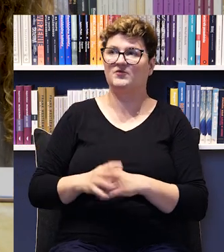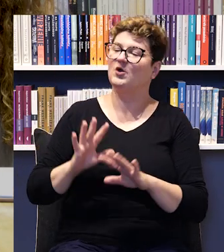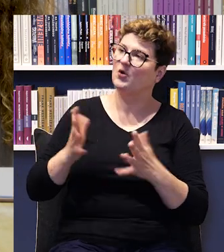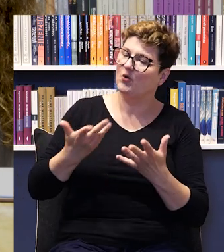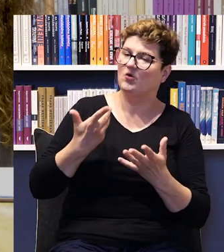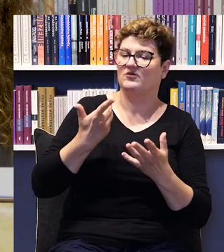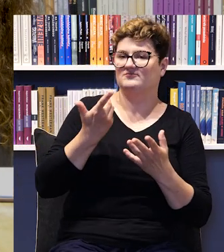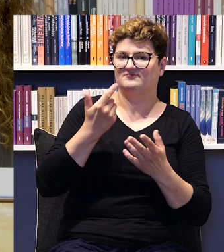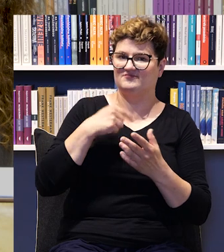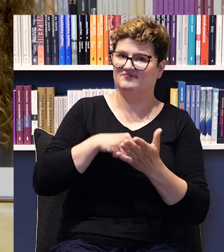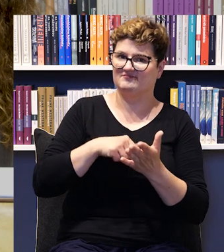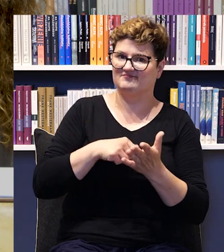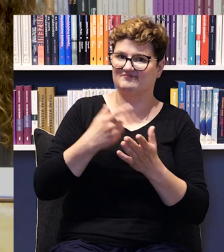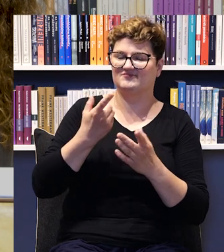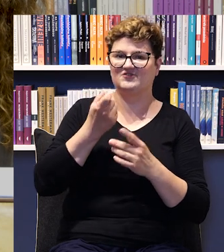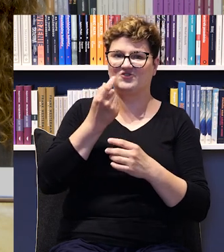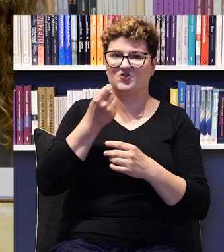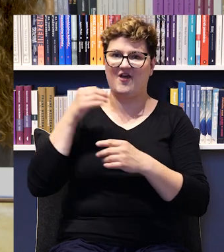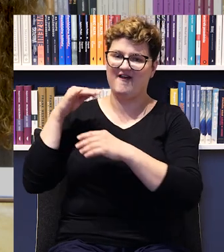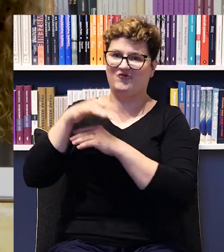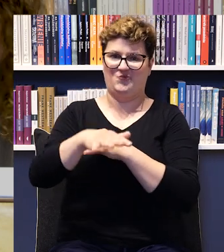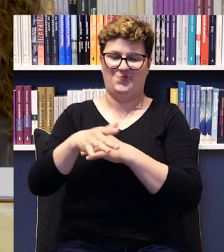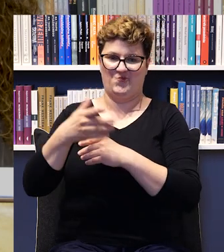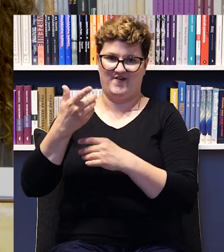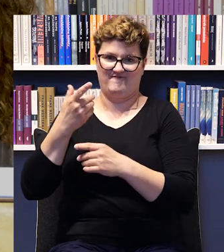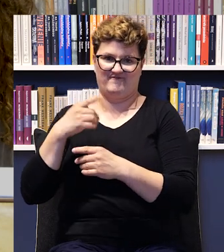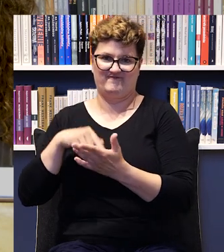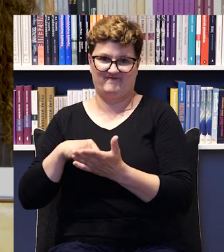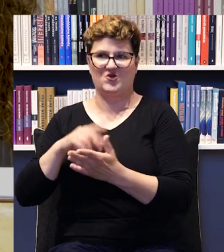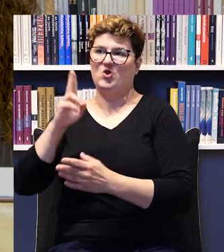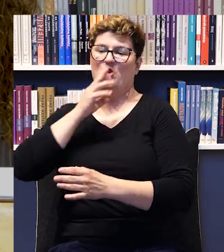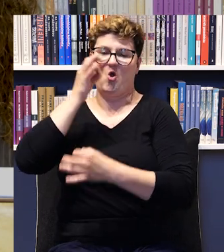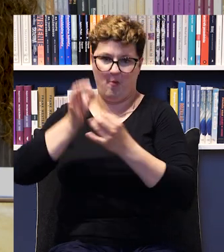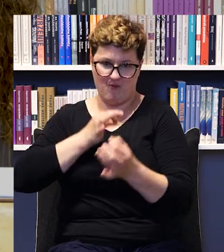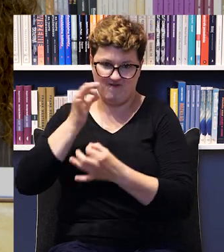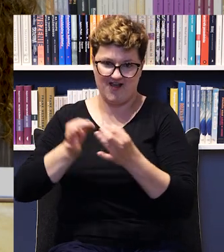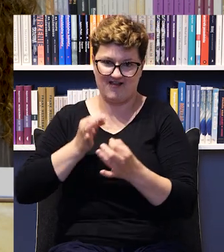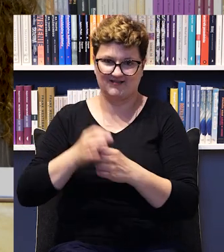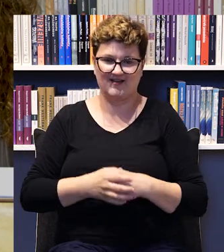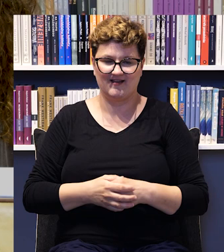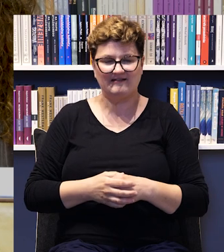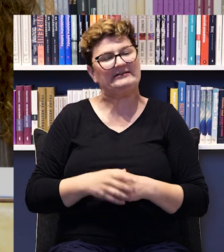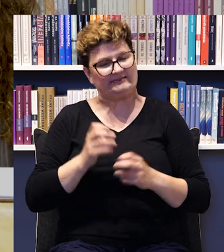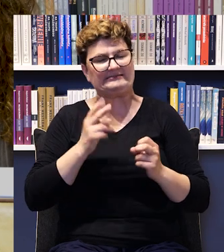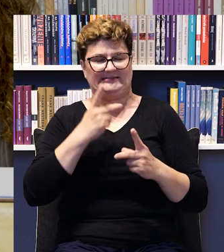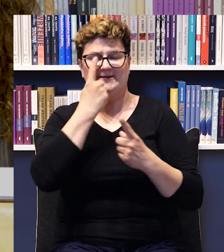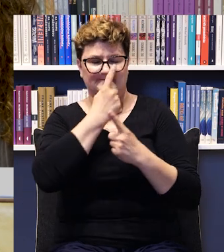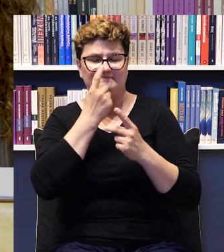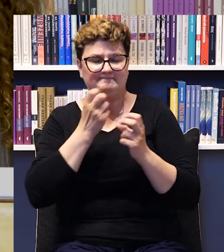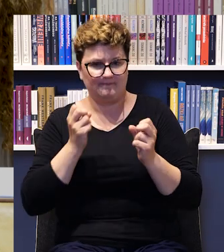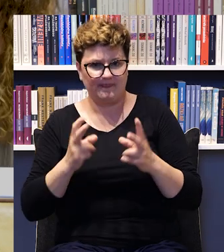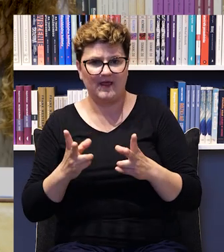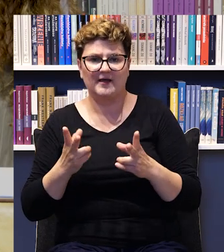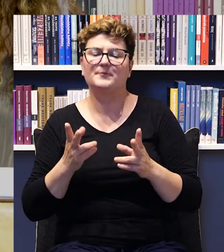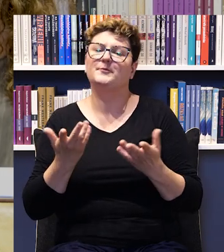ale walka o narrację. Trochę tak. Mhm. Tak, myślę, że rzeczywiście tak, że no